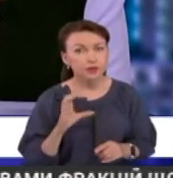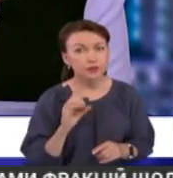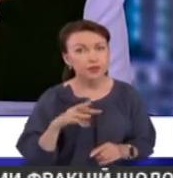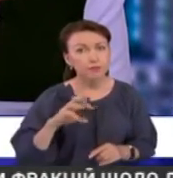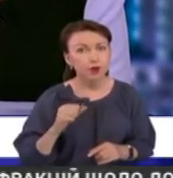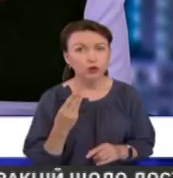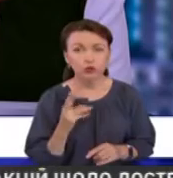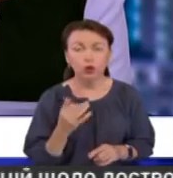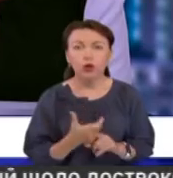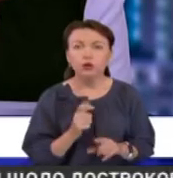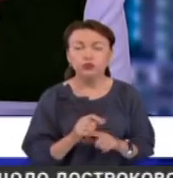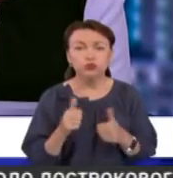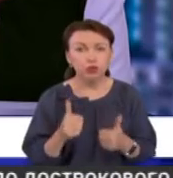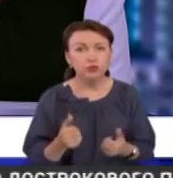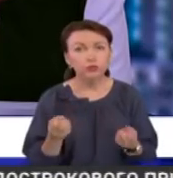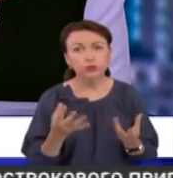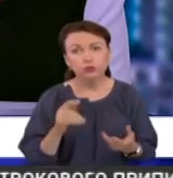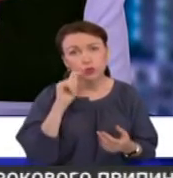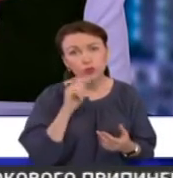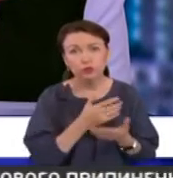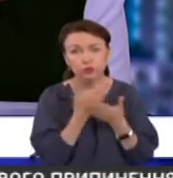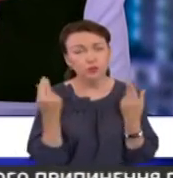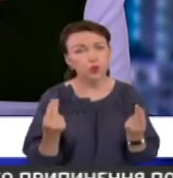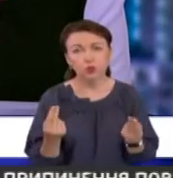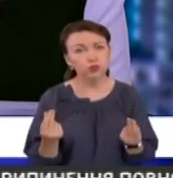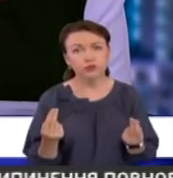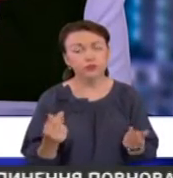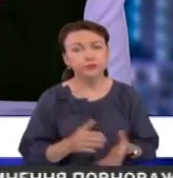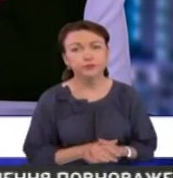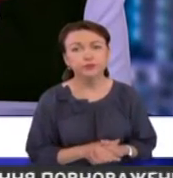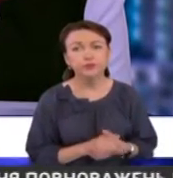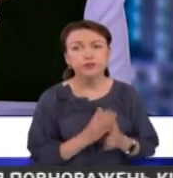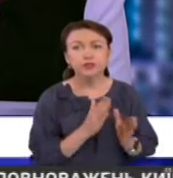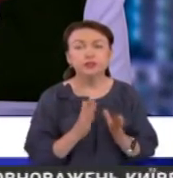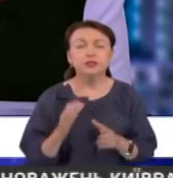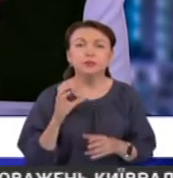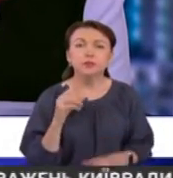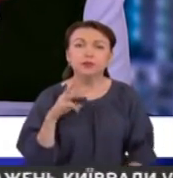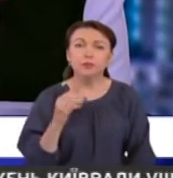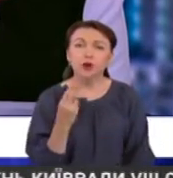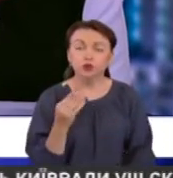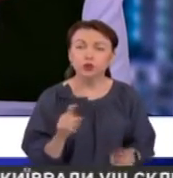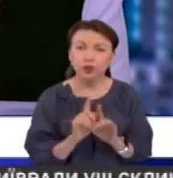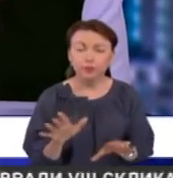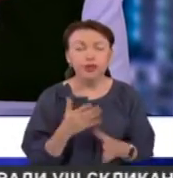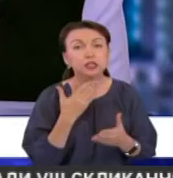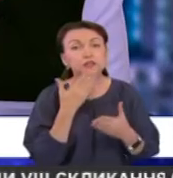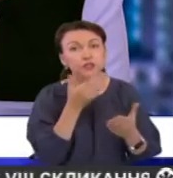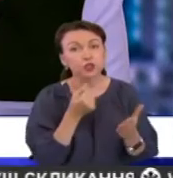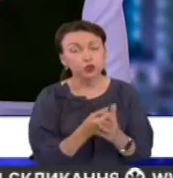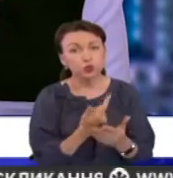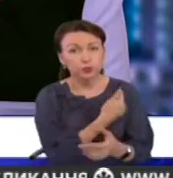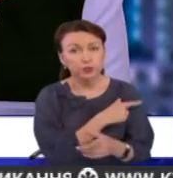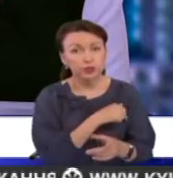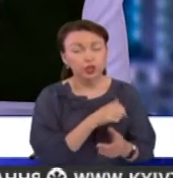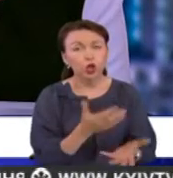гарна, вона дуже гарна. Просто в Україні немає на неї коштів. Система Семашка побудована так, що ти звертаєшся в заклад охорони здоров'я і